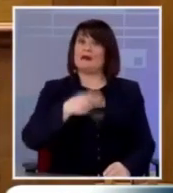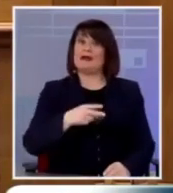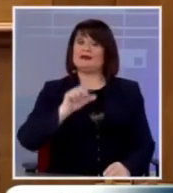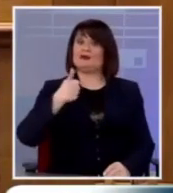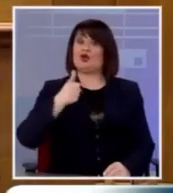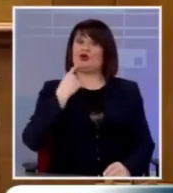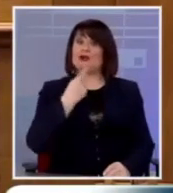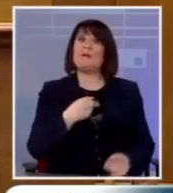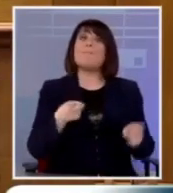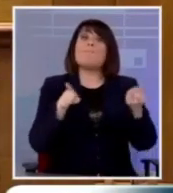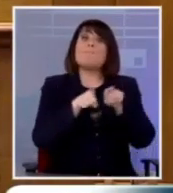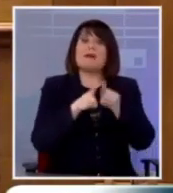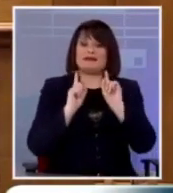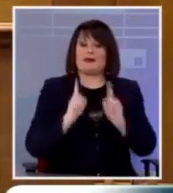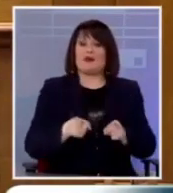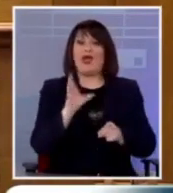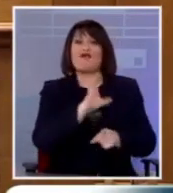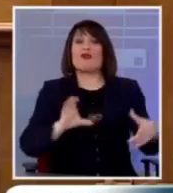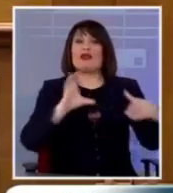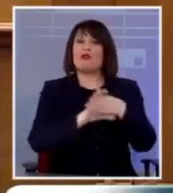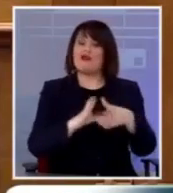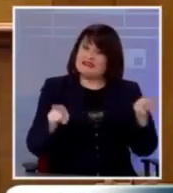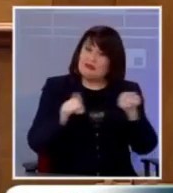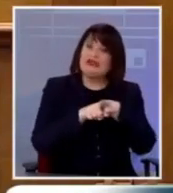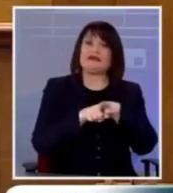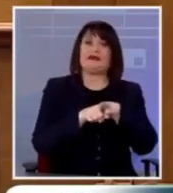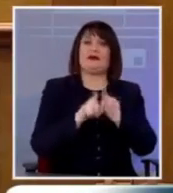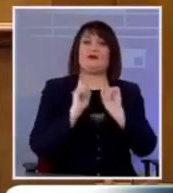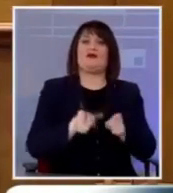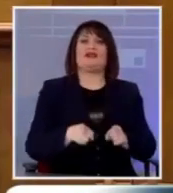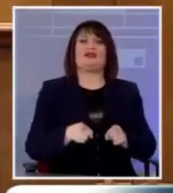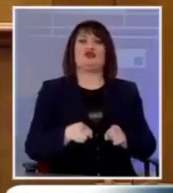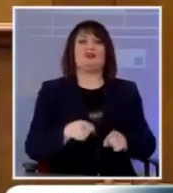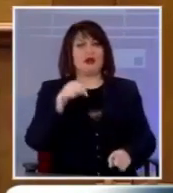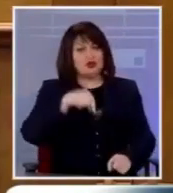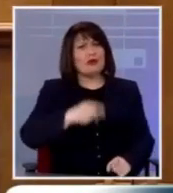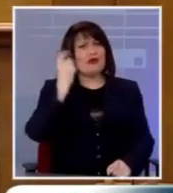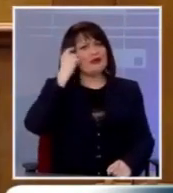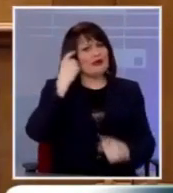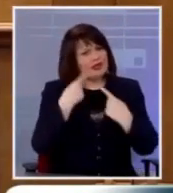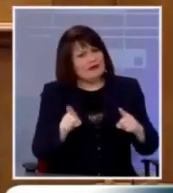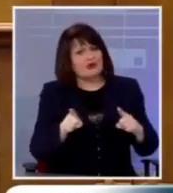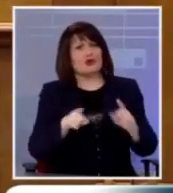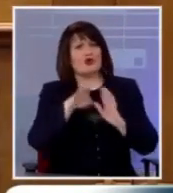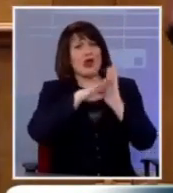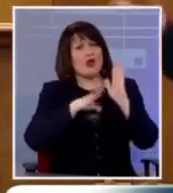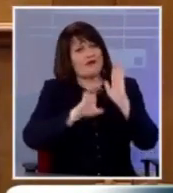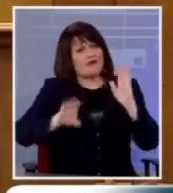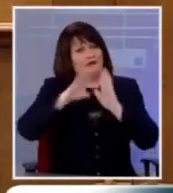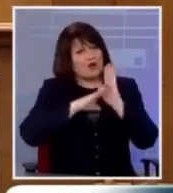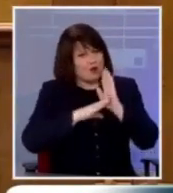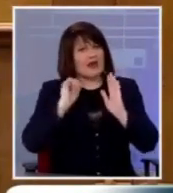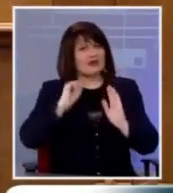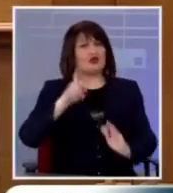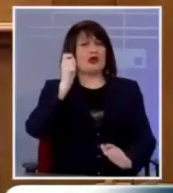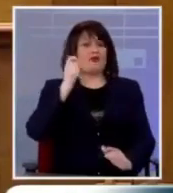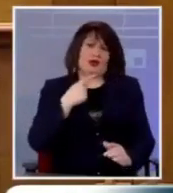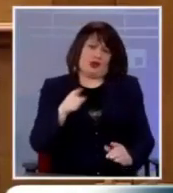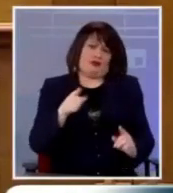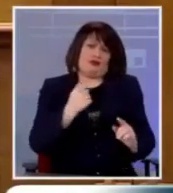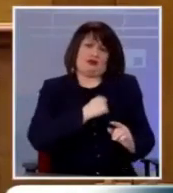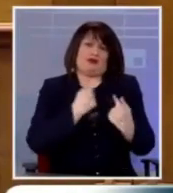θα συναποφασίζουμε στην Ευρωπαϊκή Ένωση, πως έχουμε άλλη αντίληψη μέσα από τους ευρωπαϊκούς κανόνες για την εξωτερική πολιτική και τη